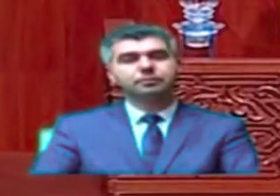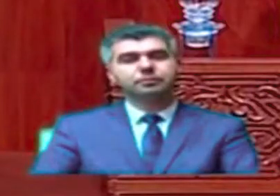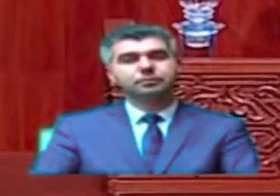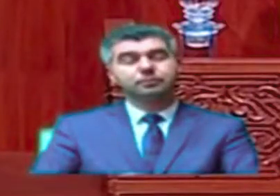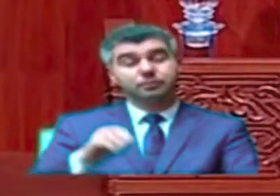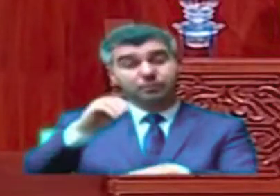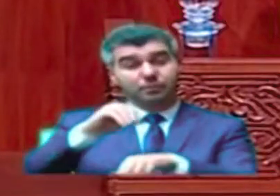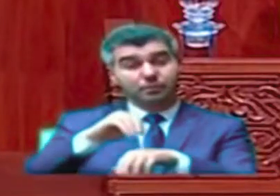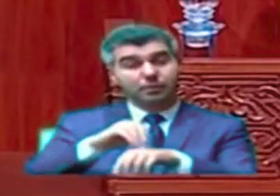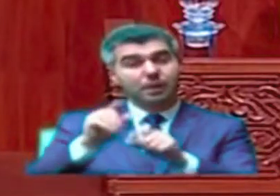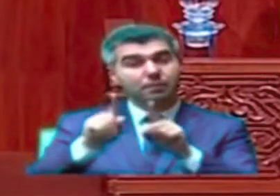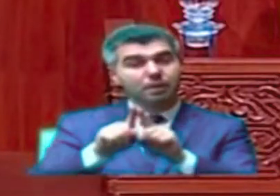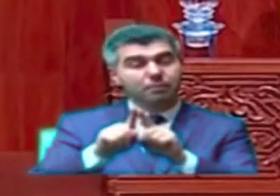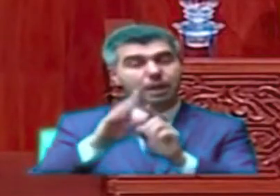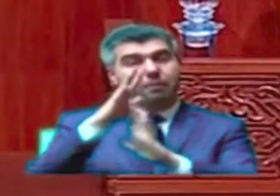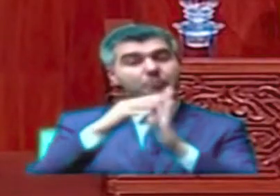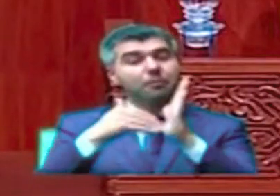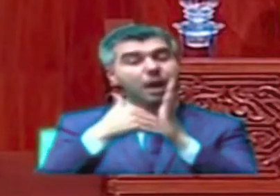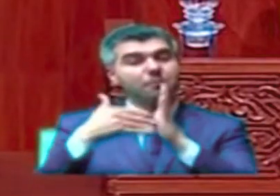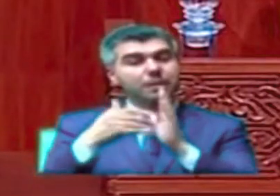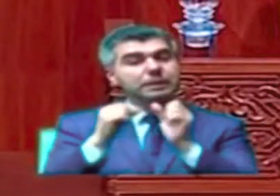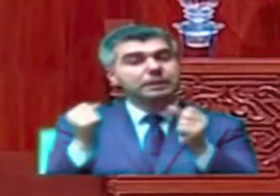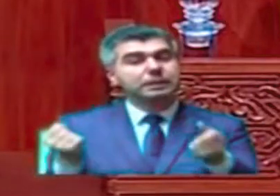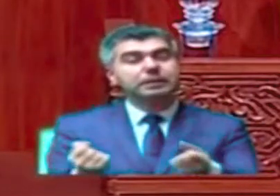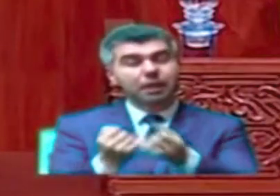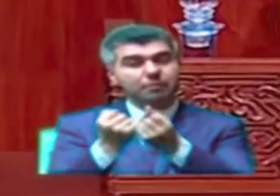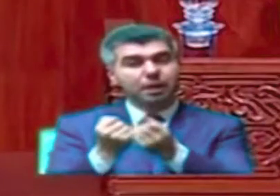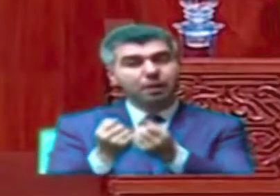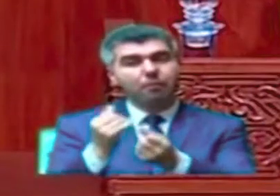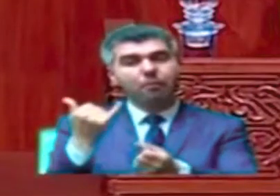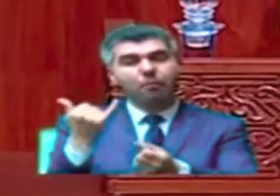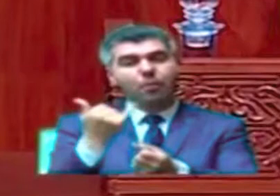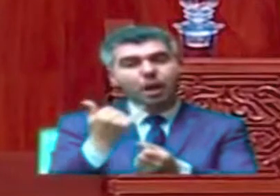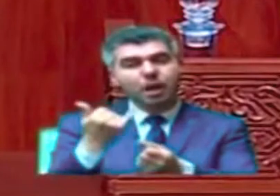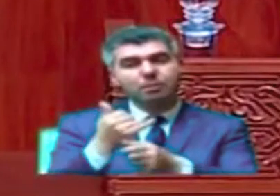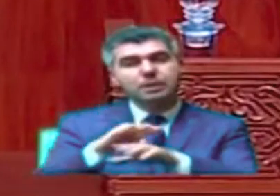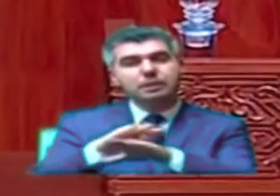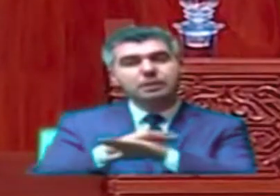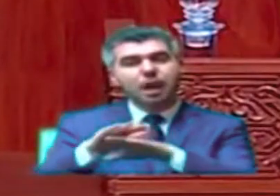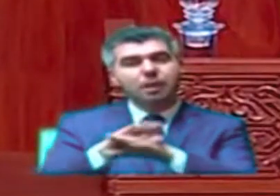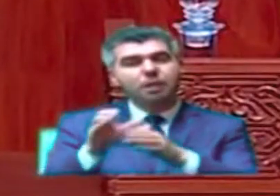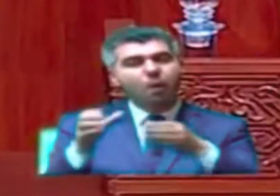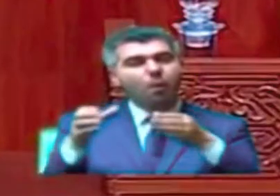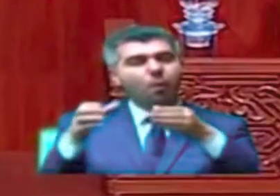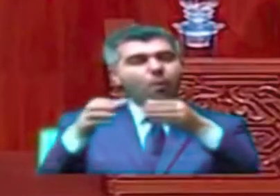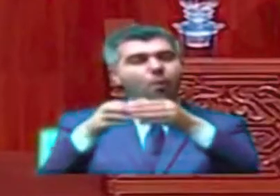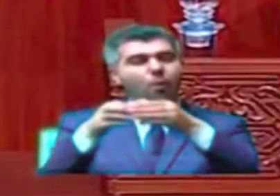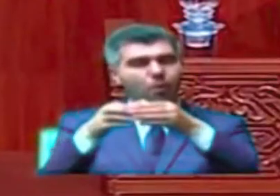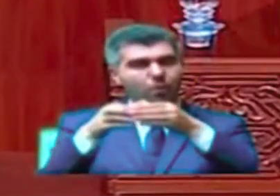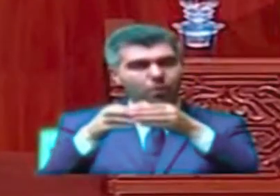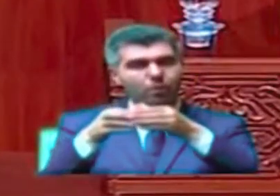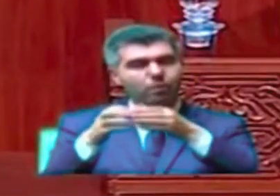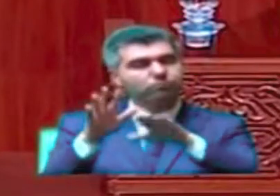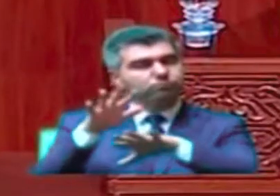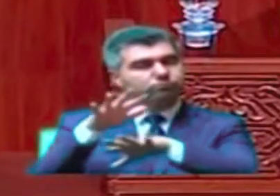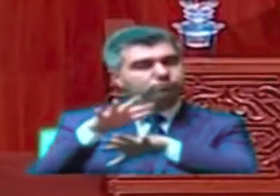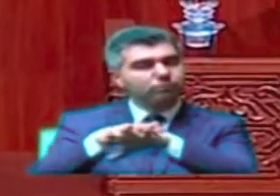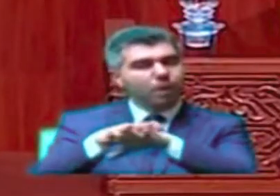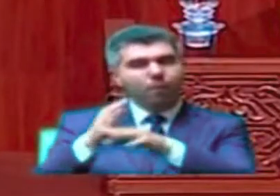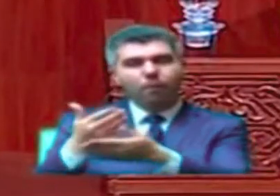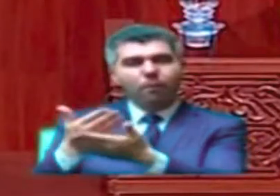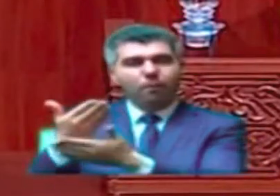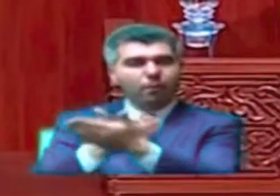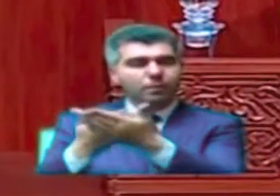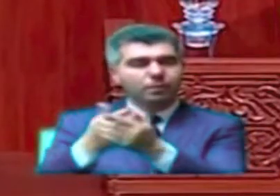وسيمكن هذا النموذج التنموي الجديد من وضع القواعد المؤسسة لسياسة مندمجة فيها التقائية